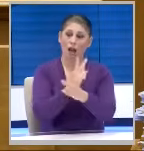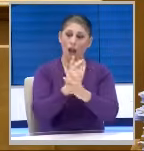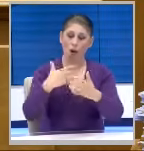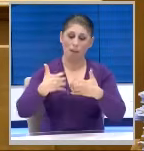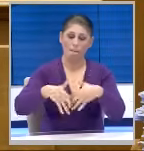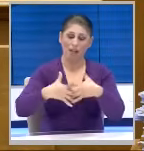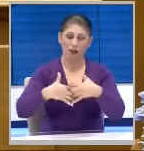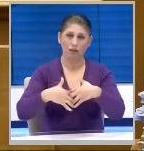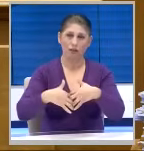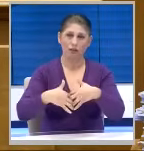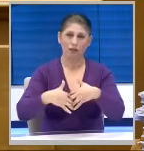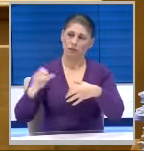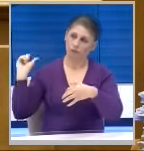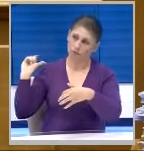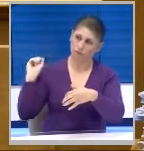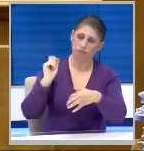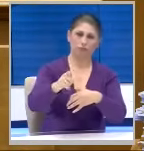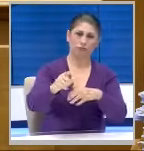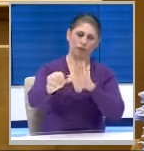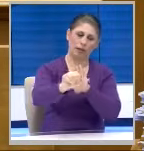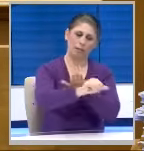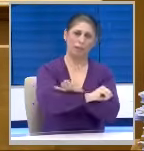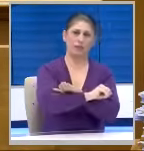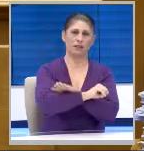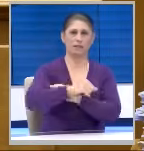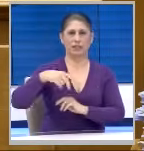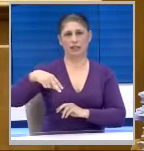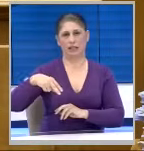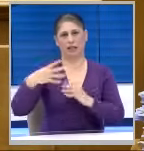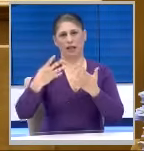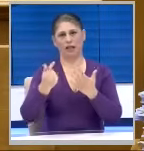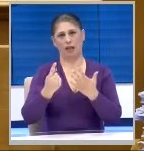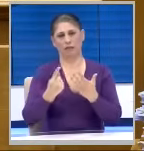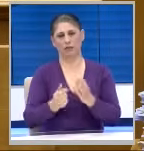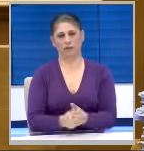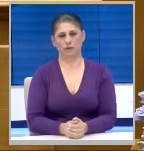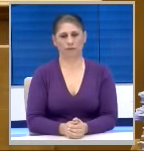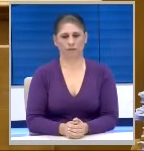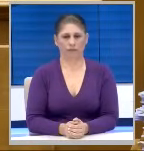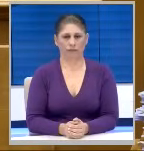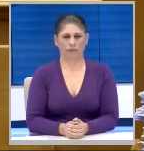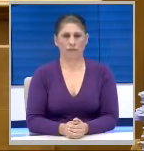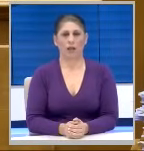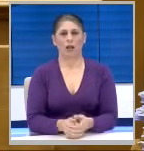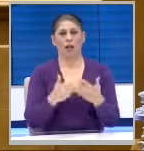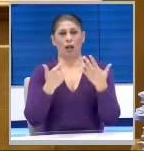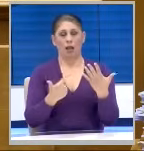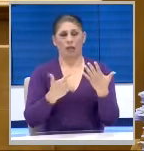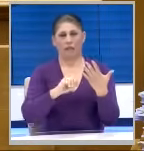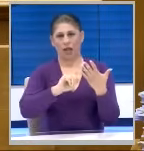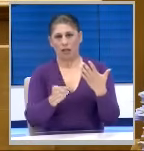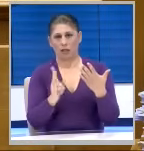βοήθεια μηχανής που στάλθηκε από λάρισα επέστρεψε στο σταθμό λάρισας στις 9:30 από ώρα 721 η